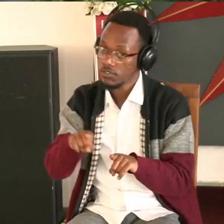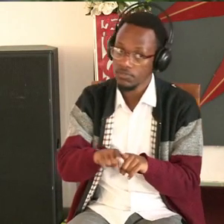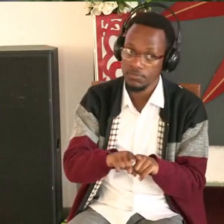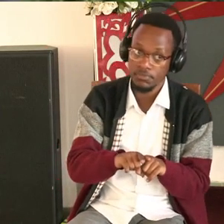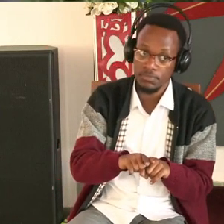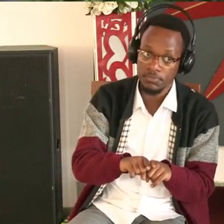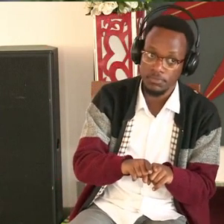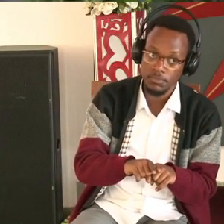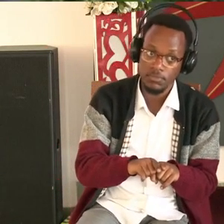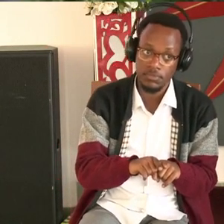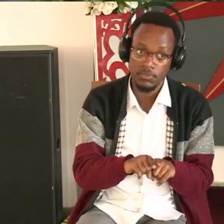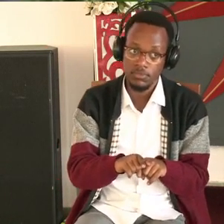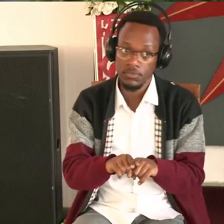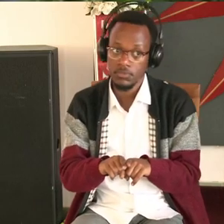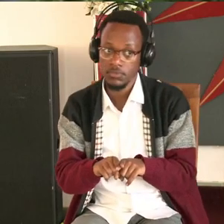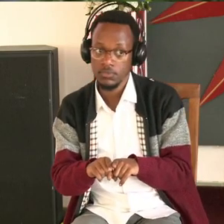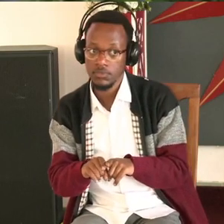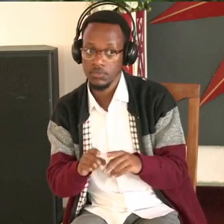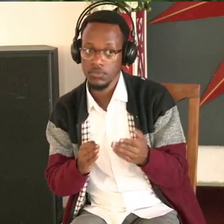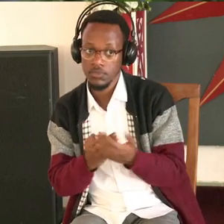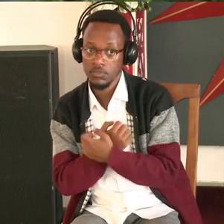sœurs, bien-aimés de